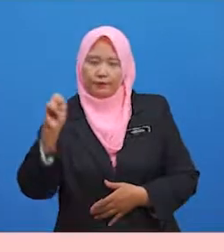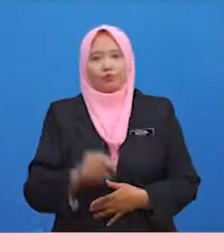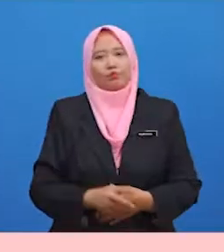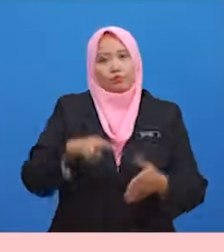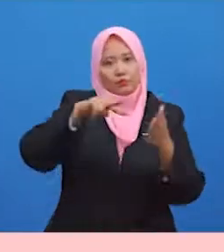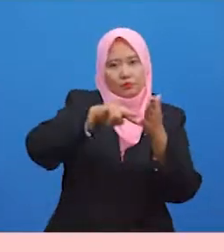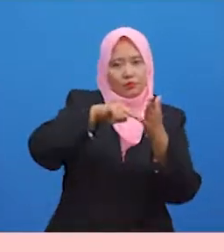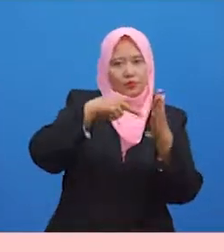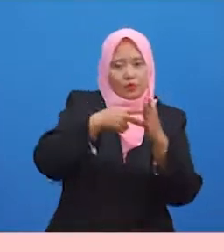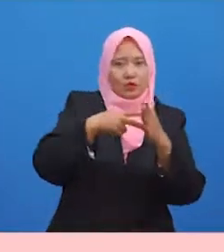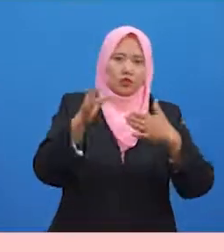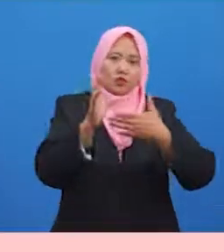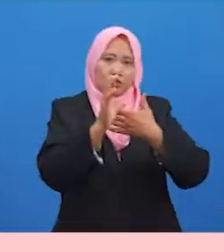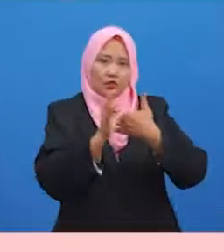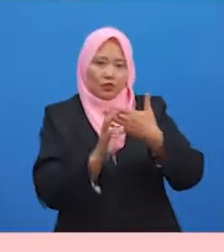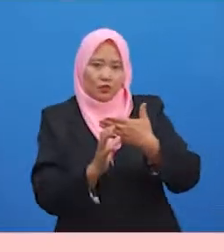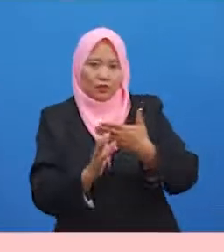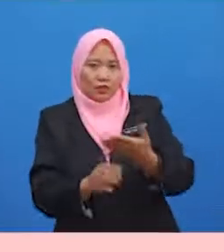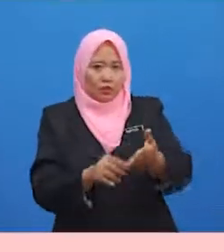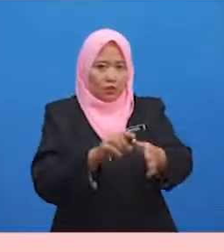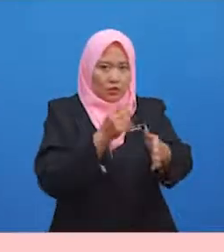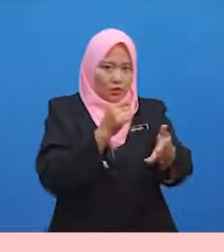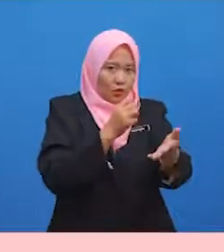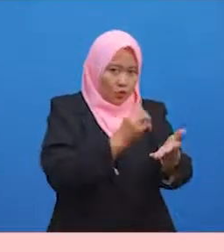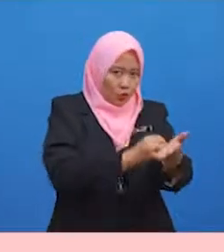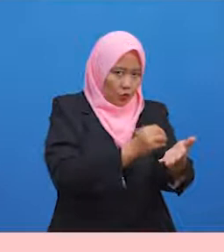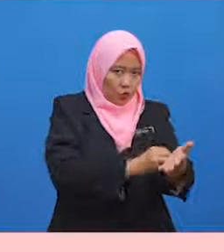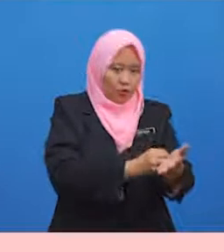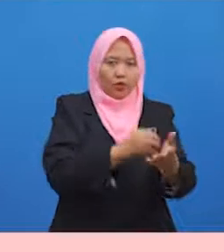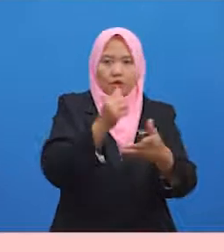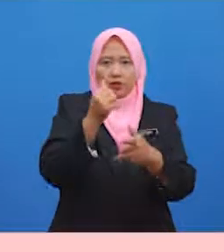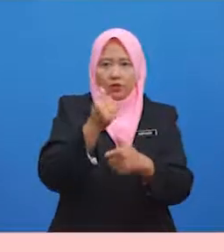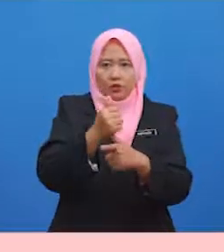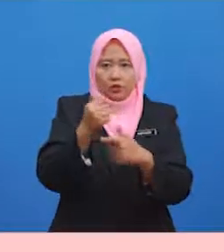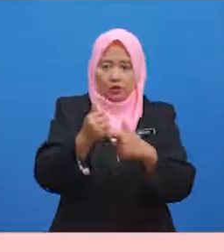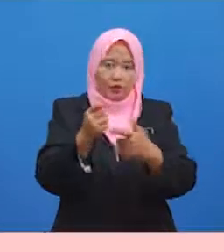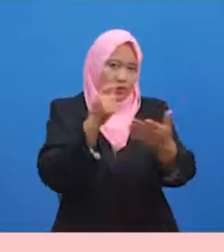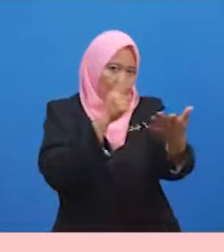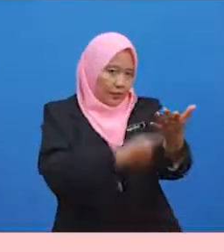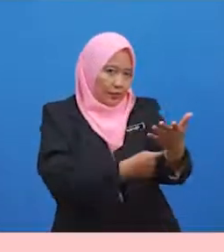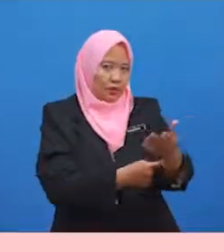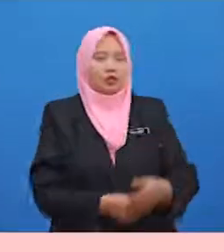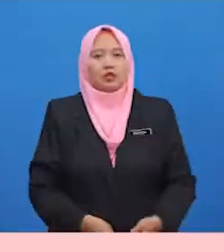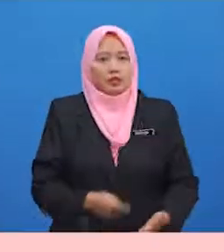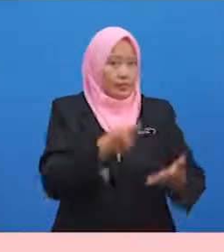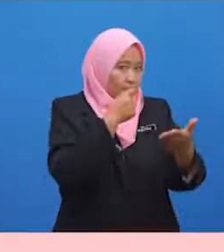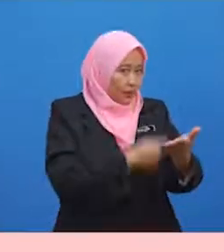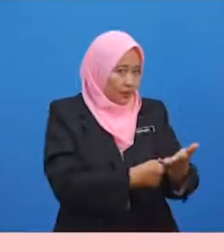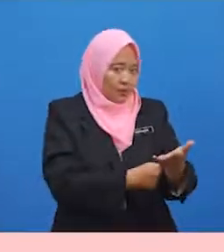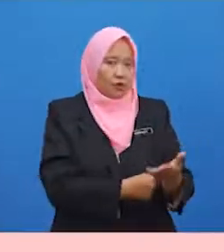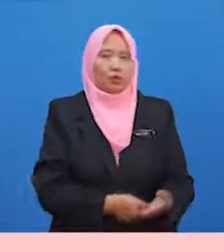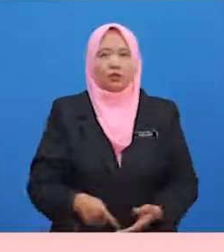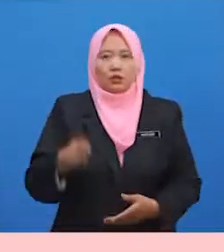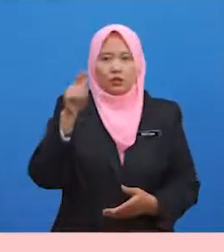Strain merupakan kecederaan pada bahagian otot atau tendon. Tendon adalah tisu yang menghubungkan tulang